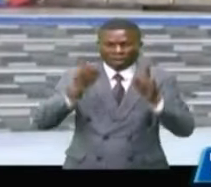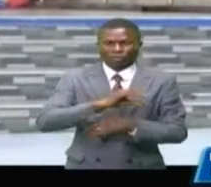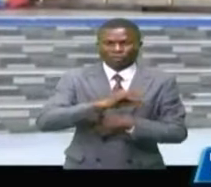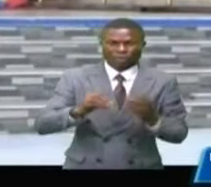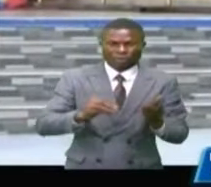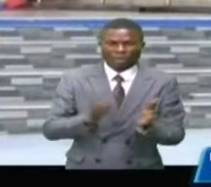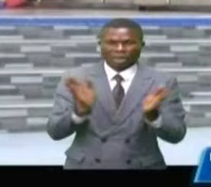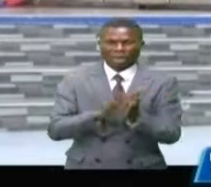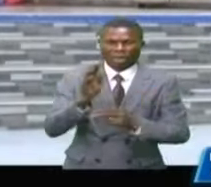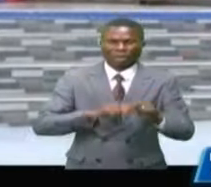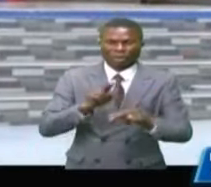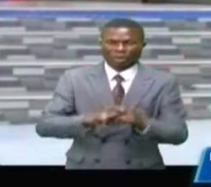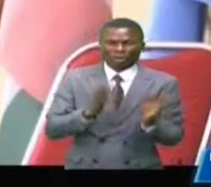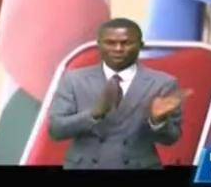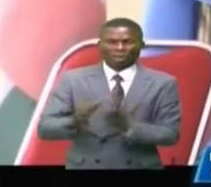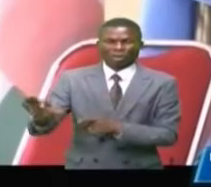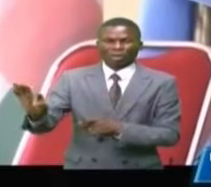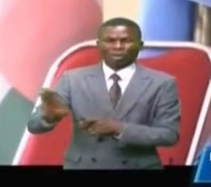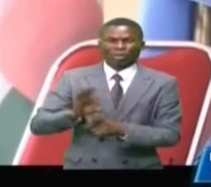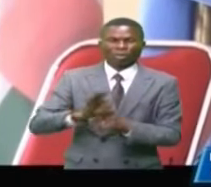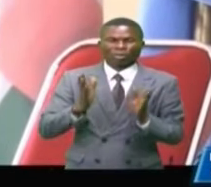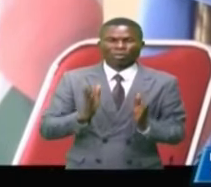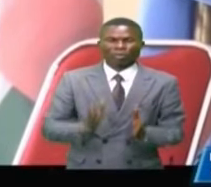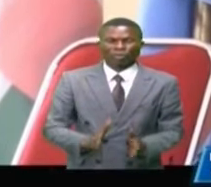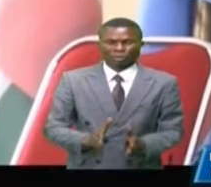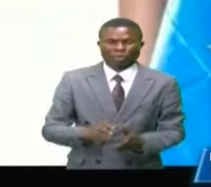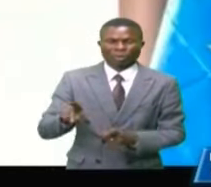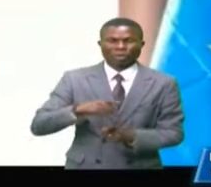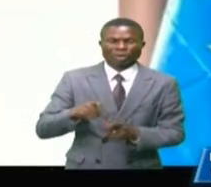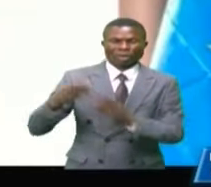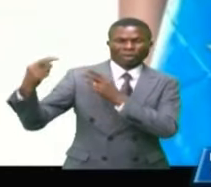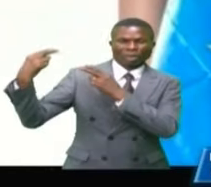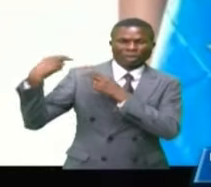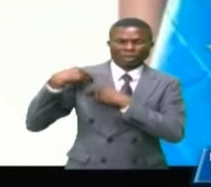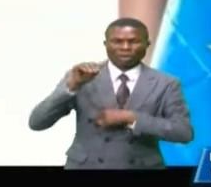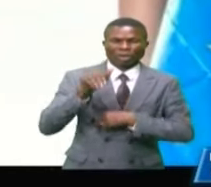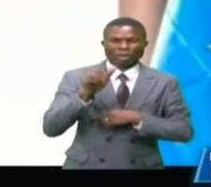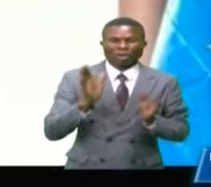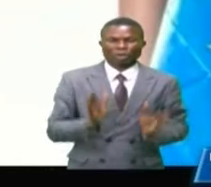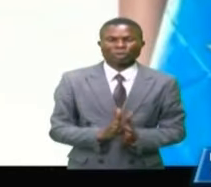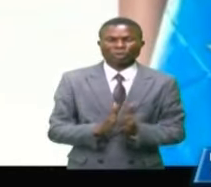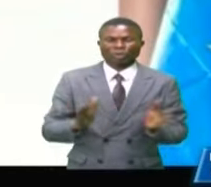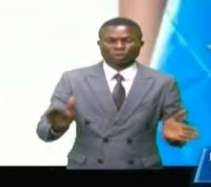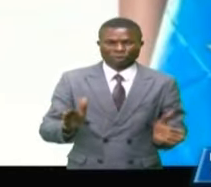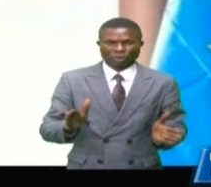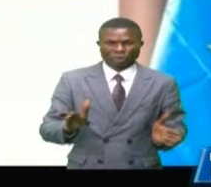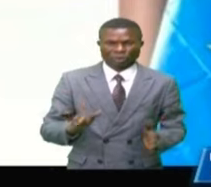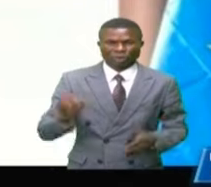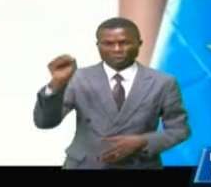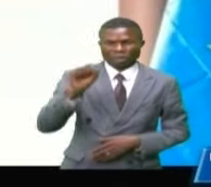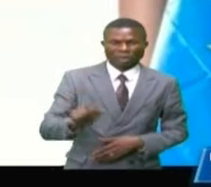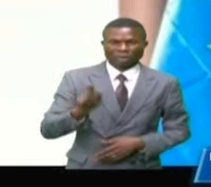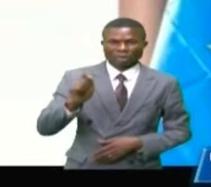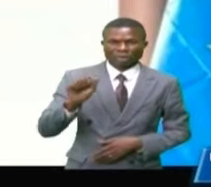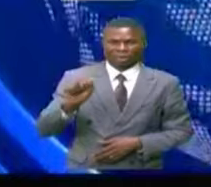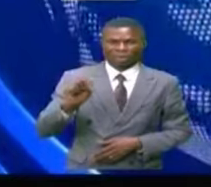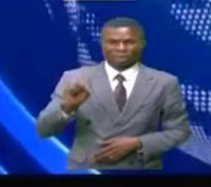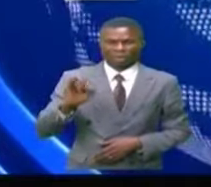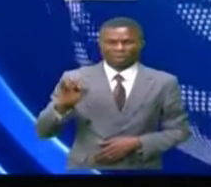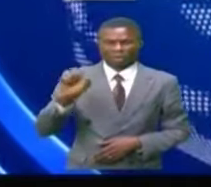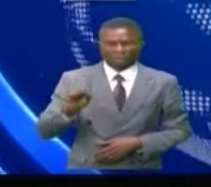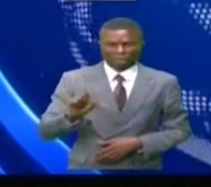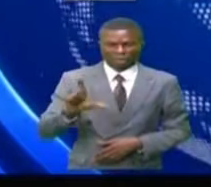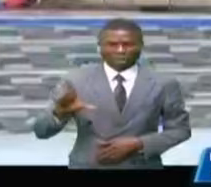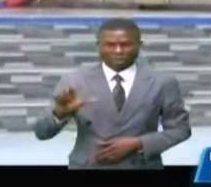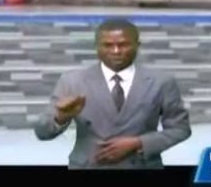l'Institut national des préparations professionnelles que dirige le directeur général Stanislas Chimanga. À